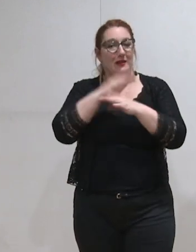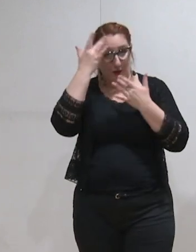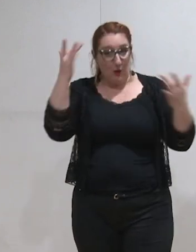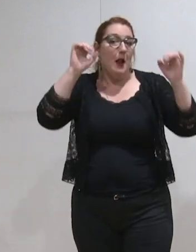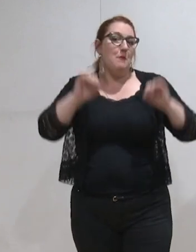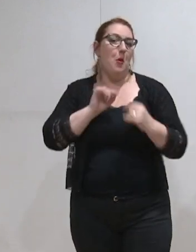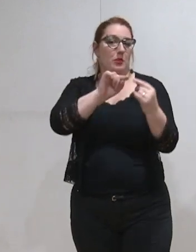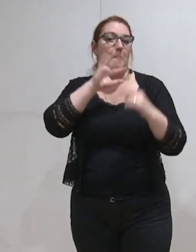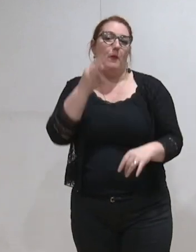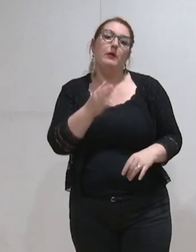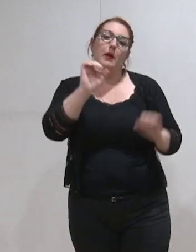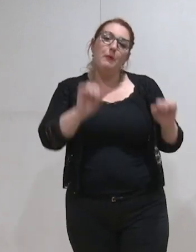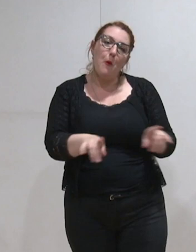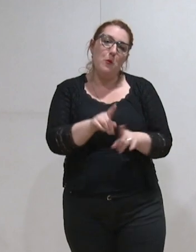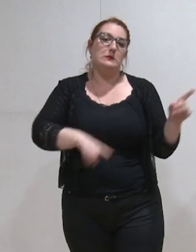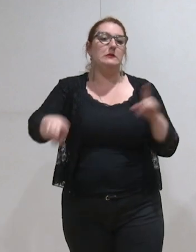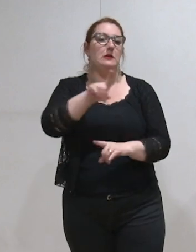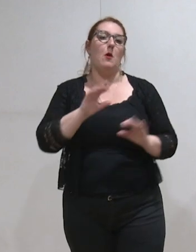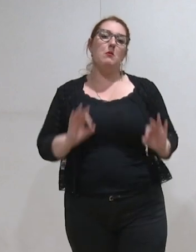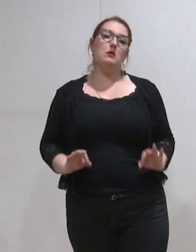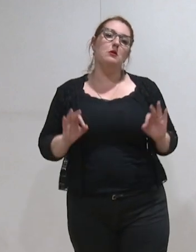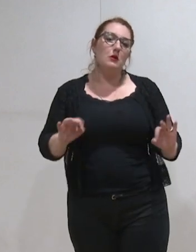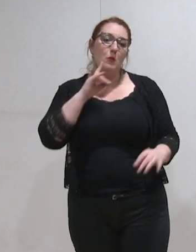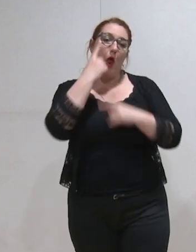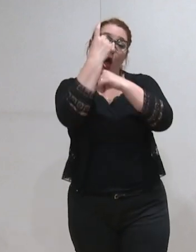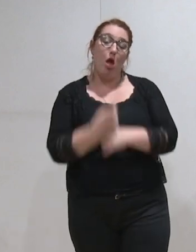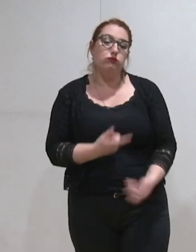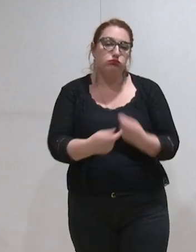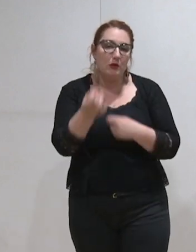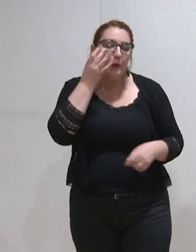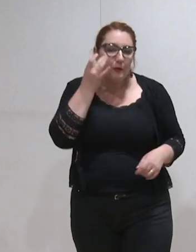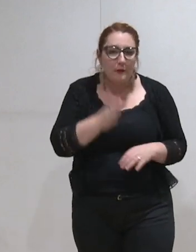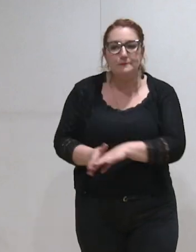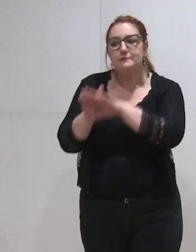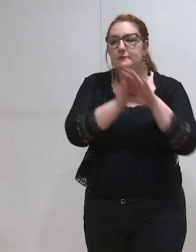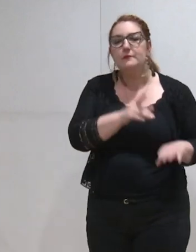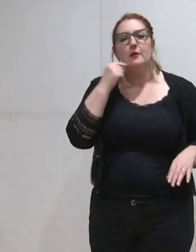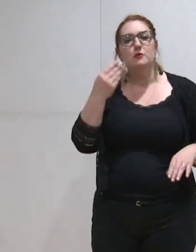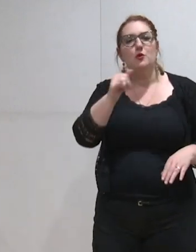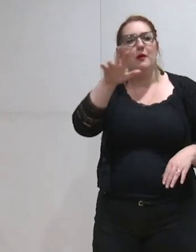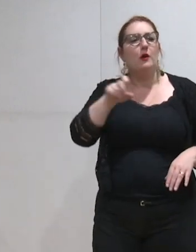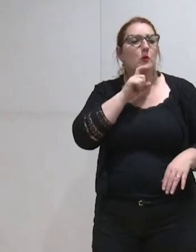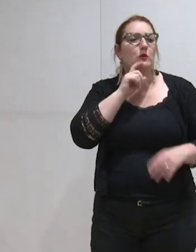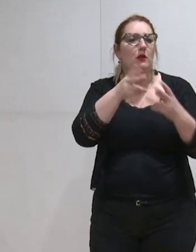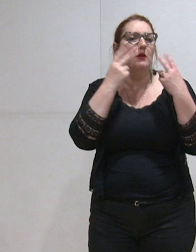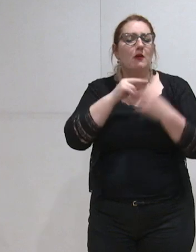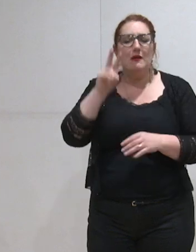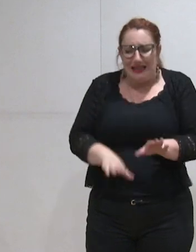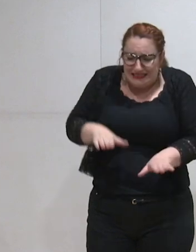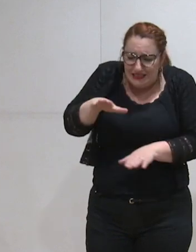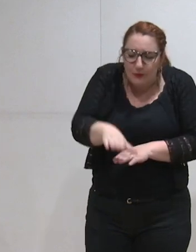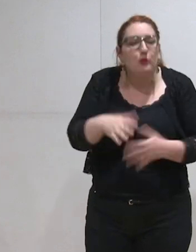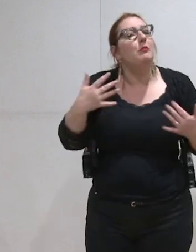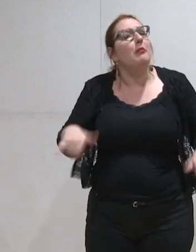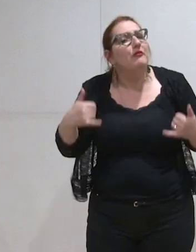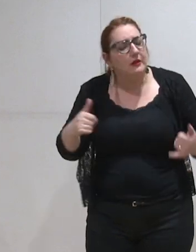sont utilisés comme l'a dit Pierre Merot ces comités d'avis en sont à leur début ils sont sans doute à parfaire nous avons sans doute à